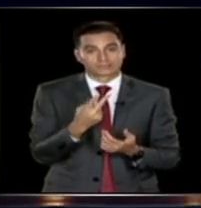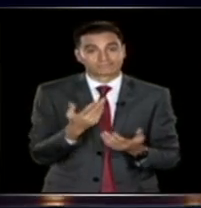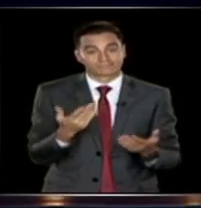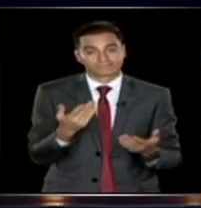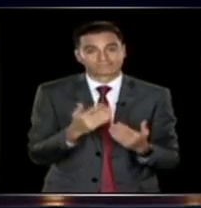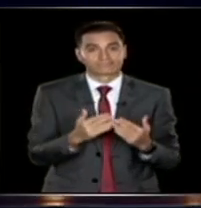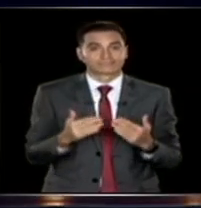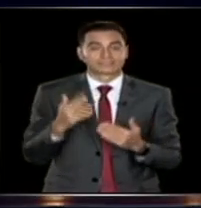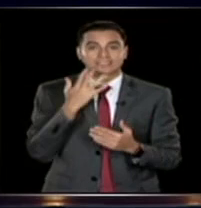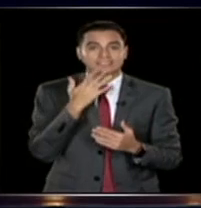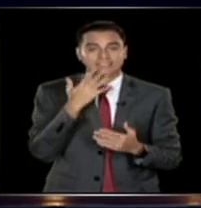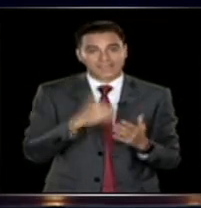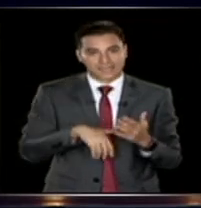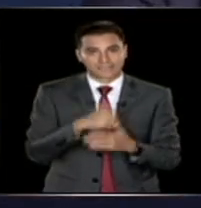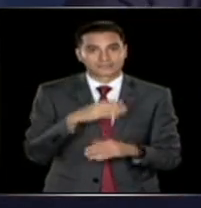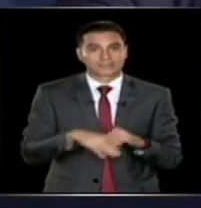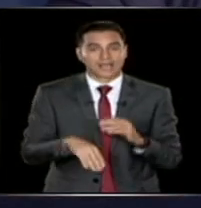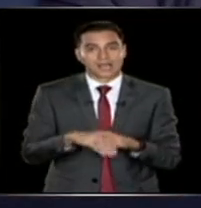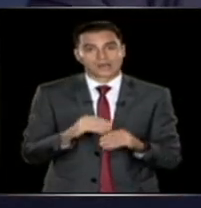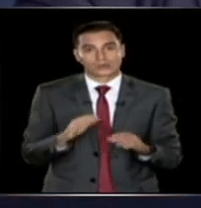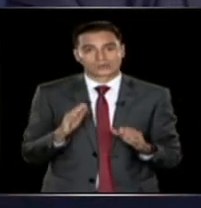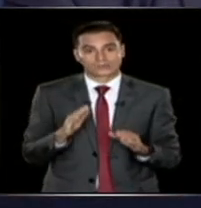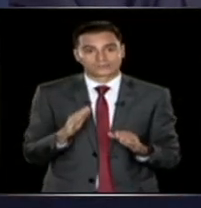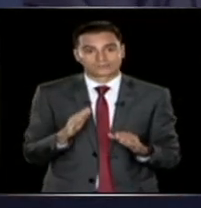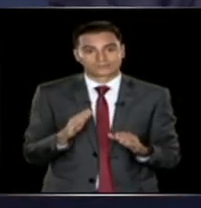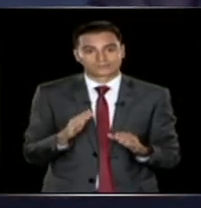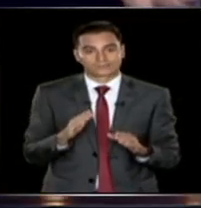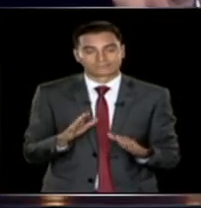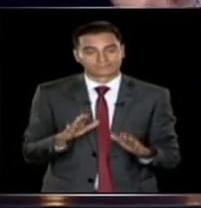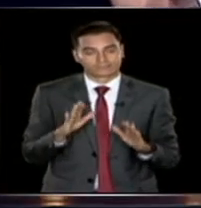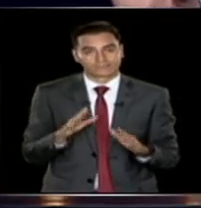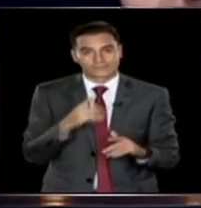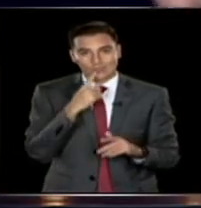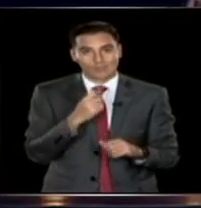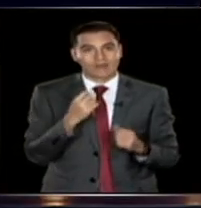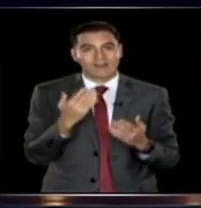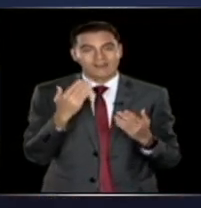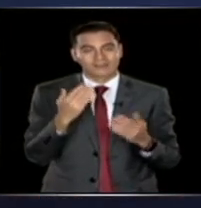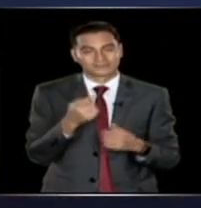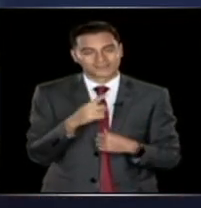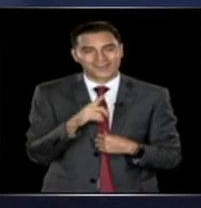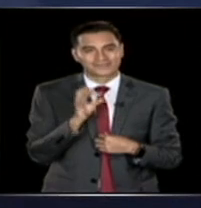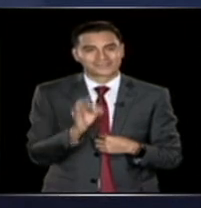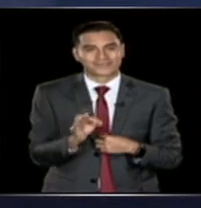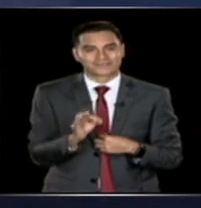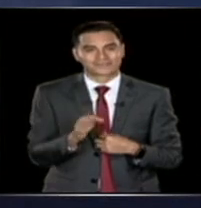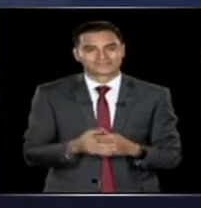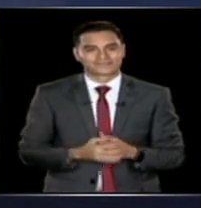75 تقريبا. يا رب اتعادلتوا. يا رب بالظبط كده يا معتصم. احنا دي